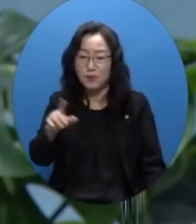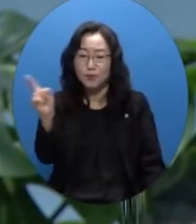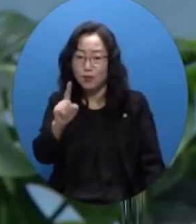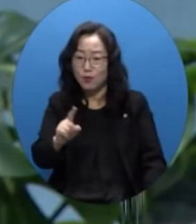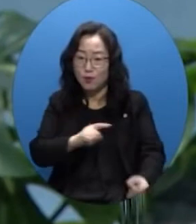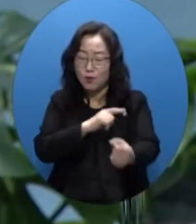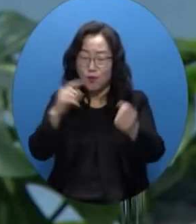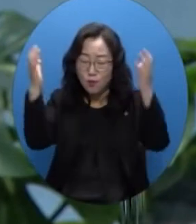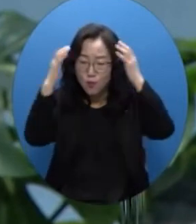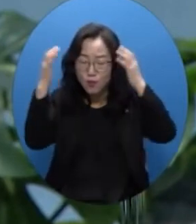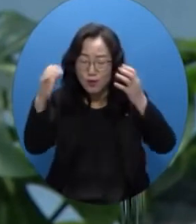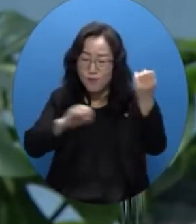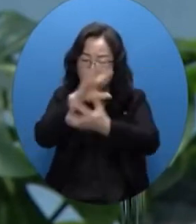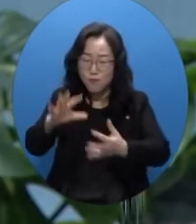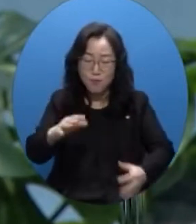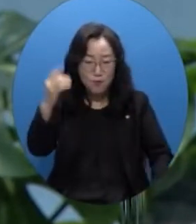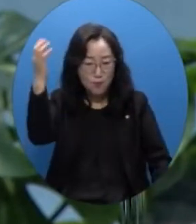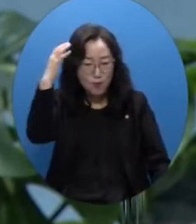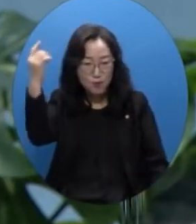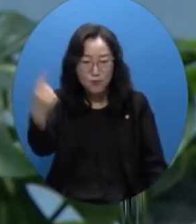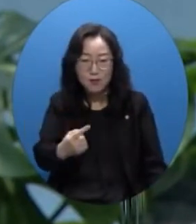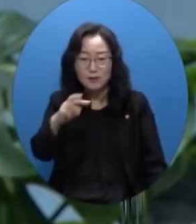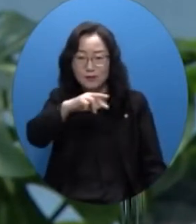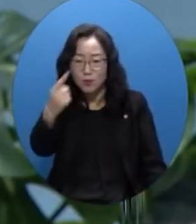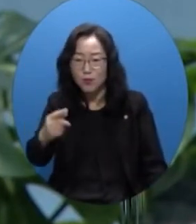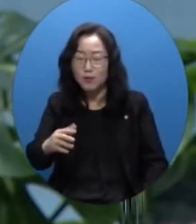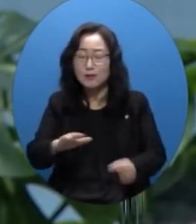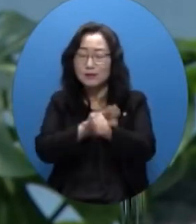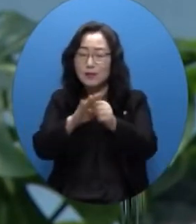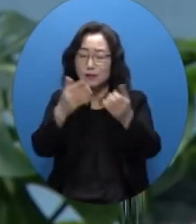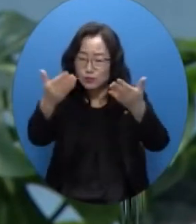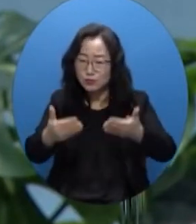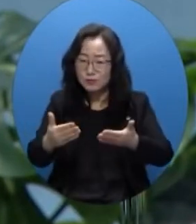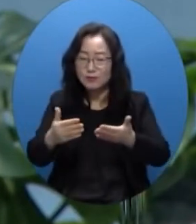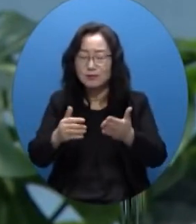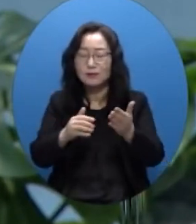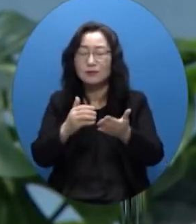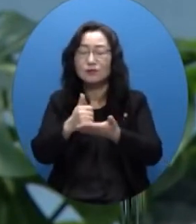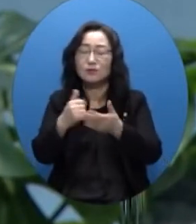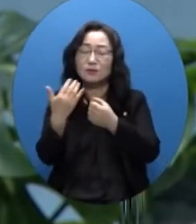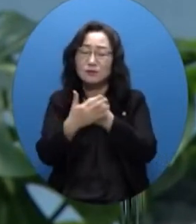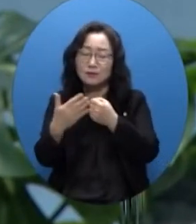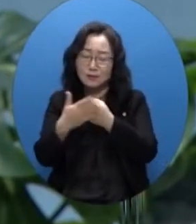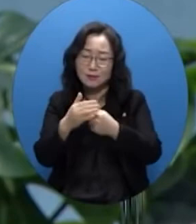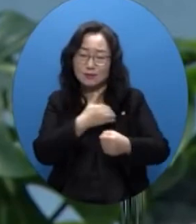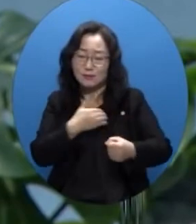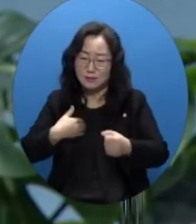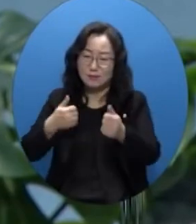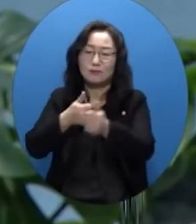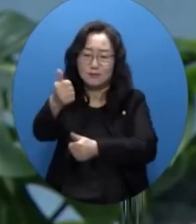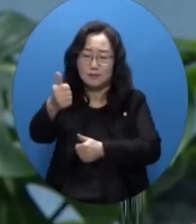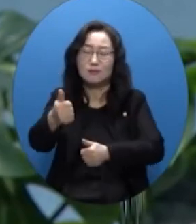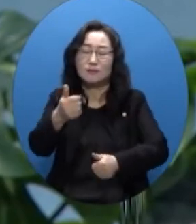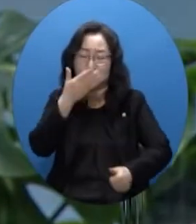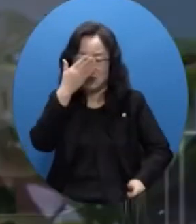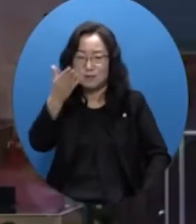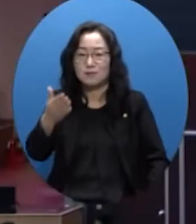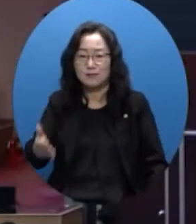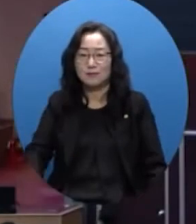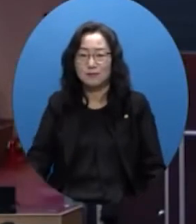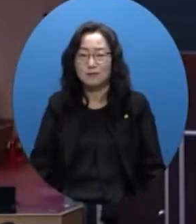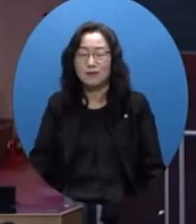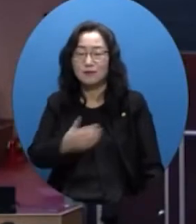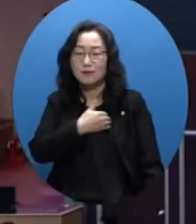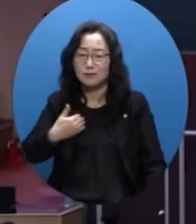권한과 환한 여기에다 온다 할지라도 우리는 우리를 사랑하시는 주님의 은혜로 말미암아 넉넉히 이기게 될 것입니다